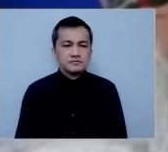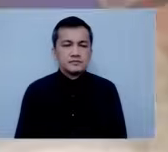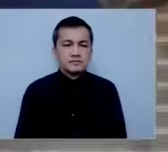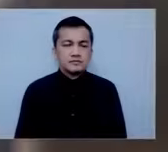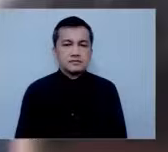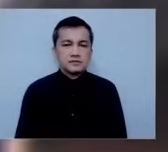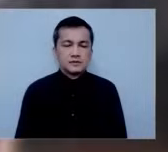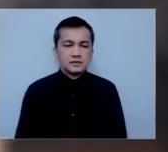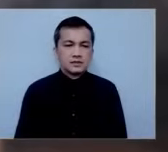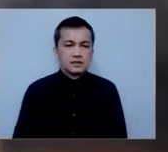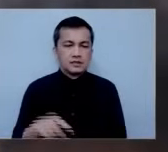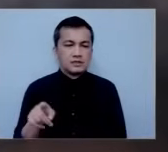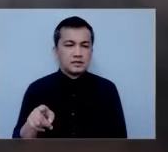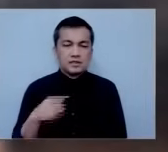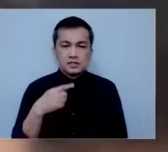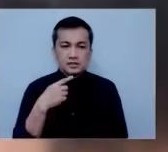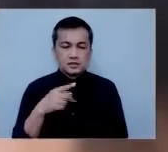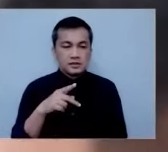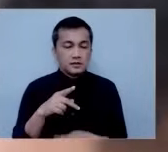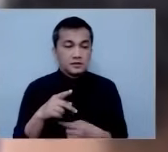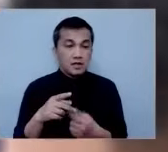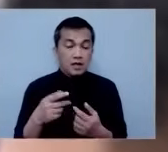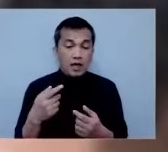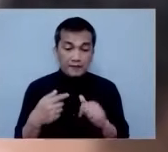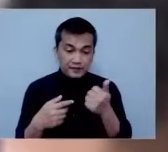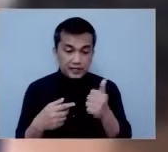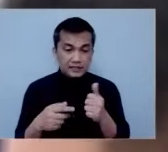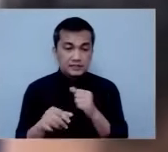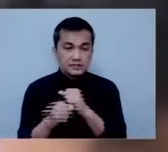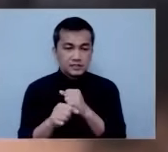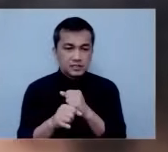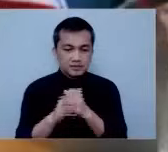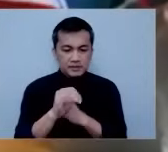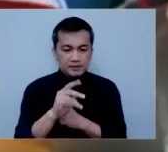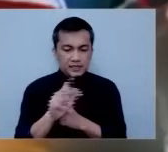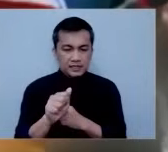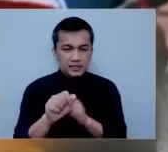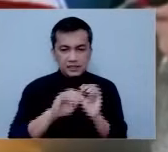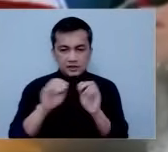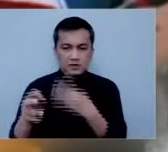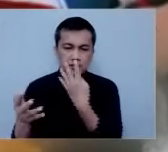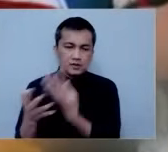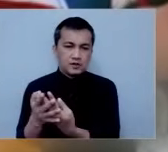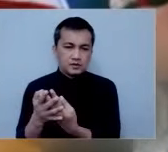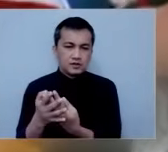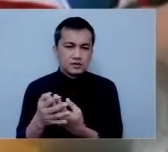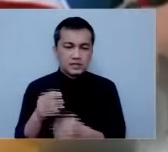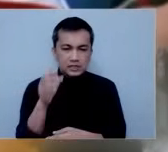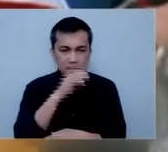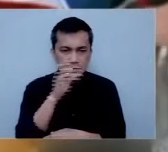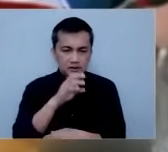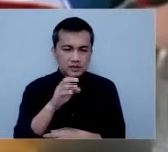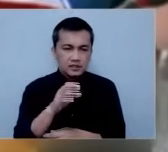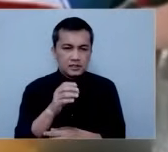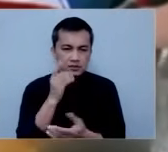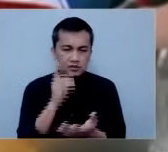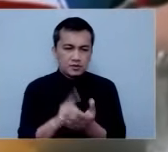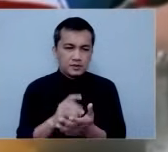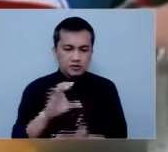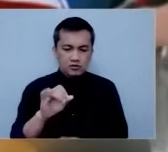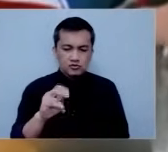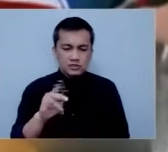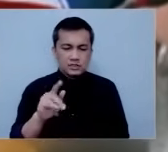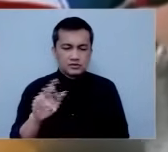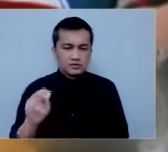PA. 10 jeep din daw ng manibela ang naka-impound dahil hinahanapan ng dokumento sa consolidation. At sabi po